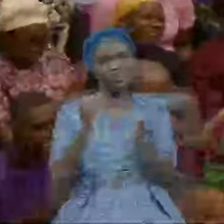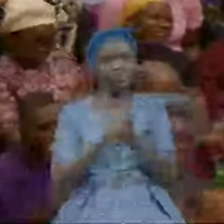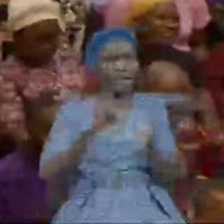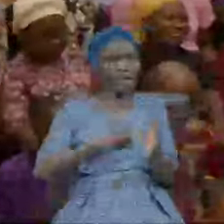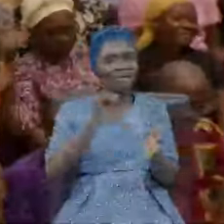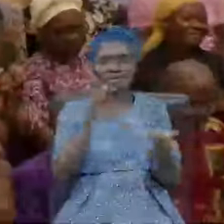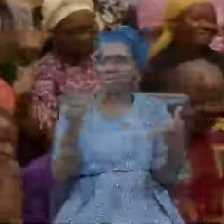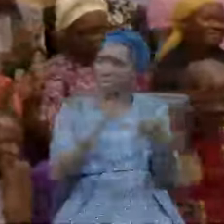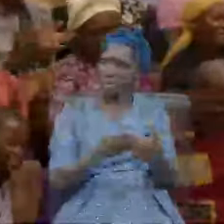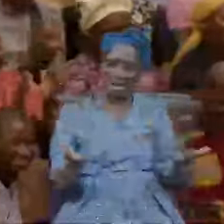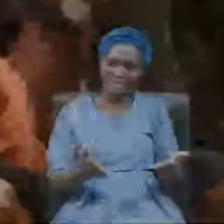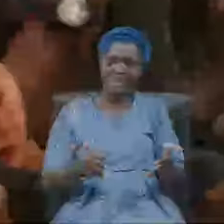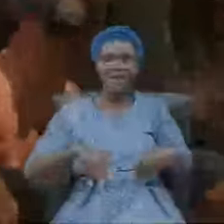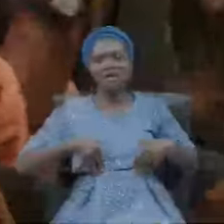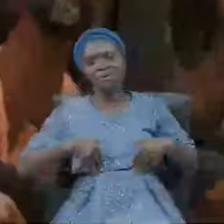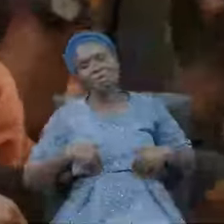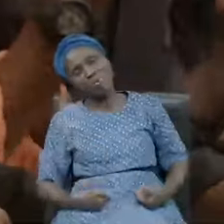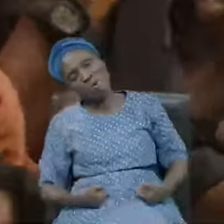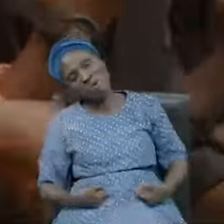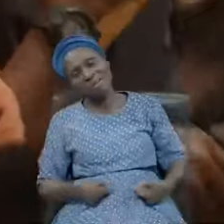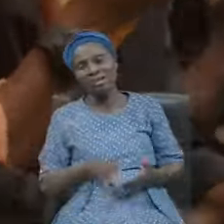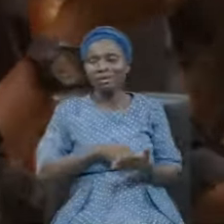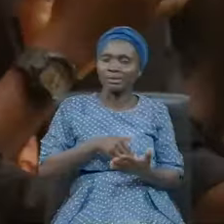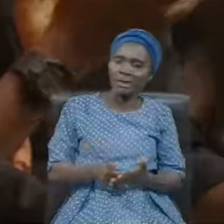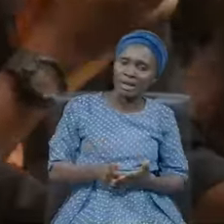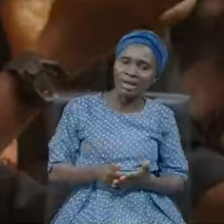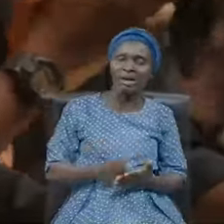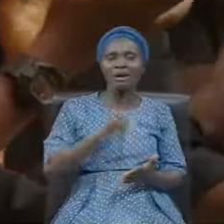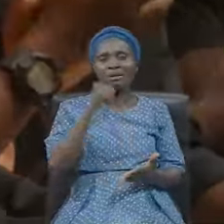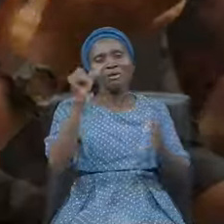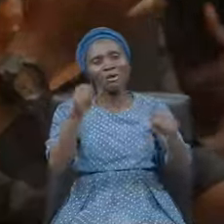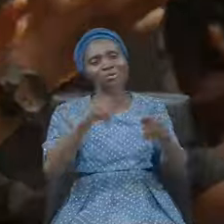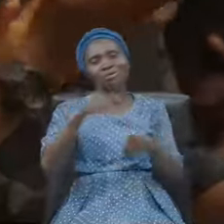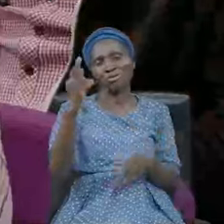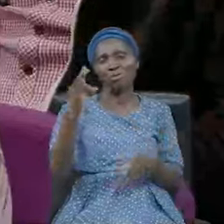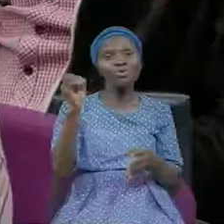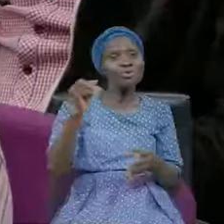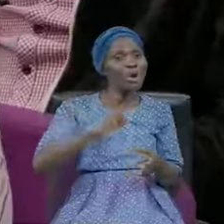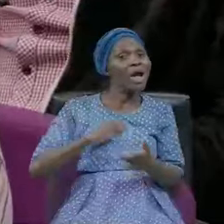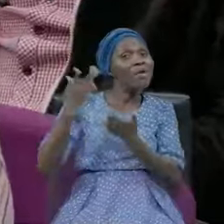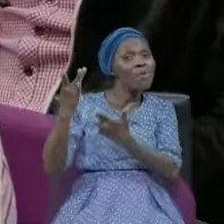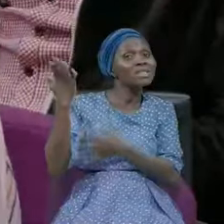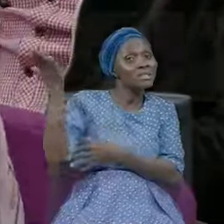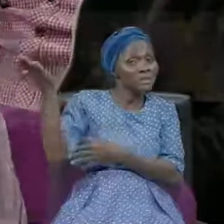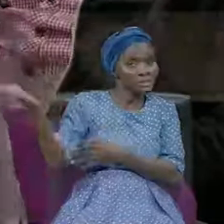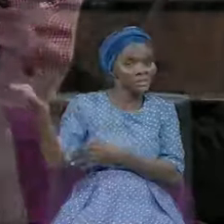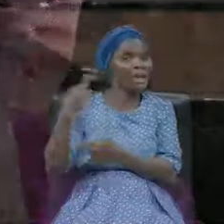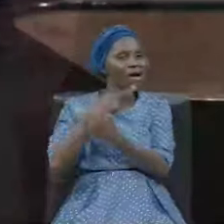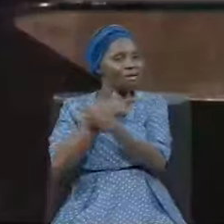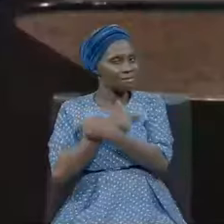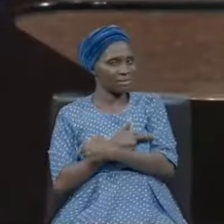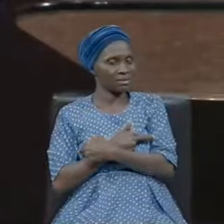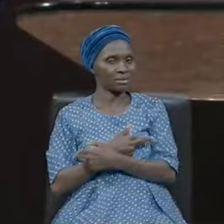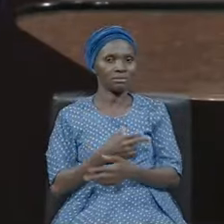fatigué et là, que je ne puisse plus prêcher. Puis j'ai attendu là-bas parce que j'ai passé